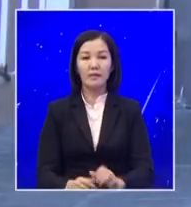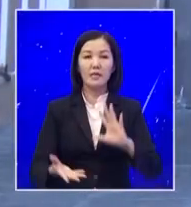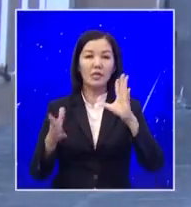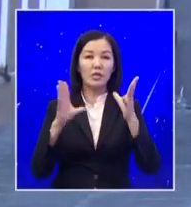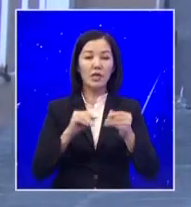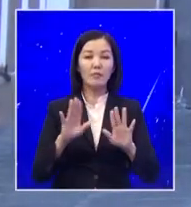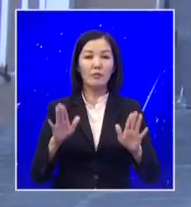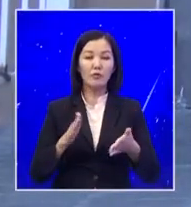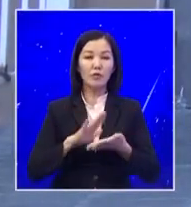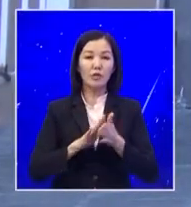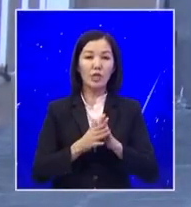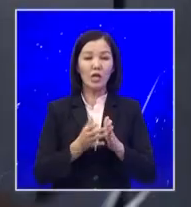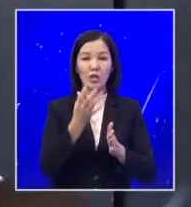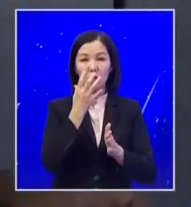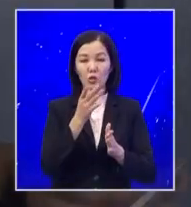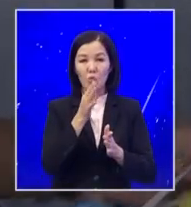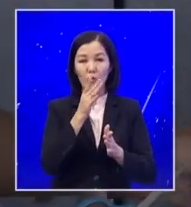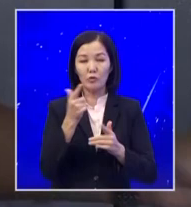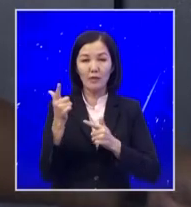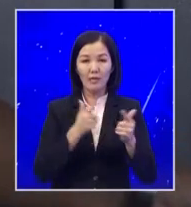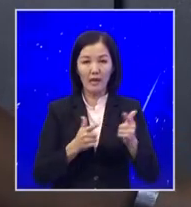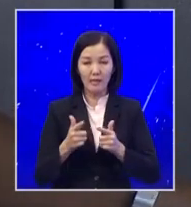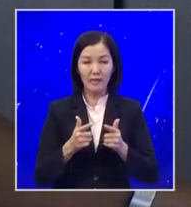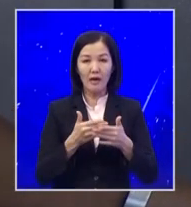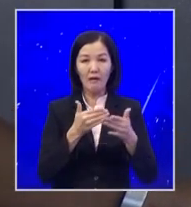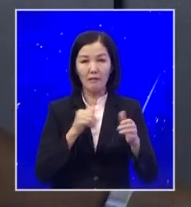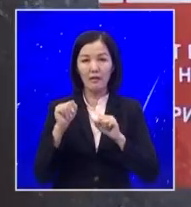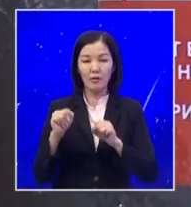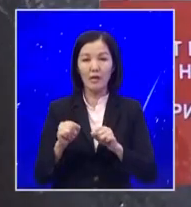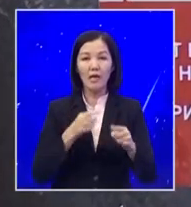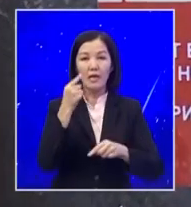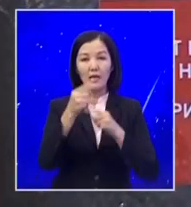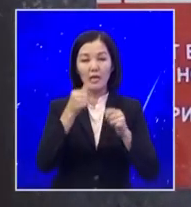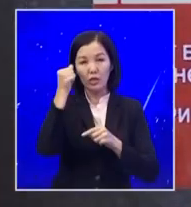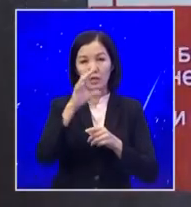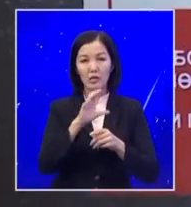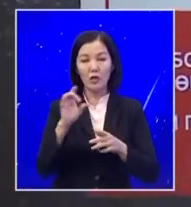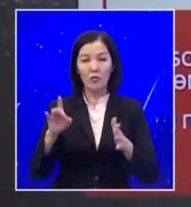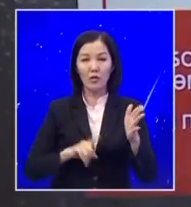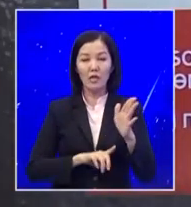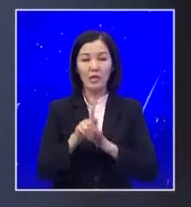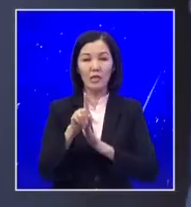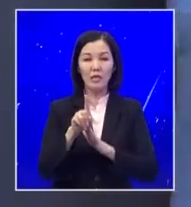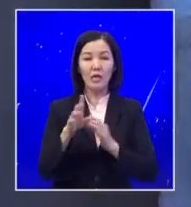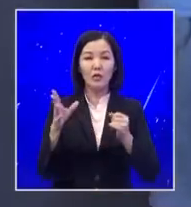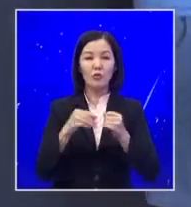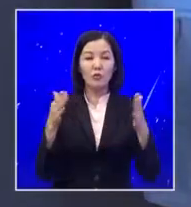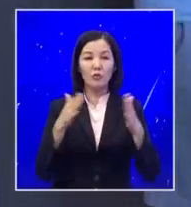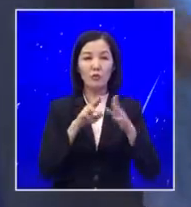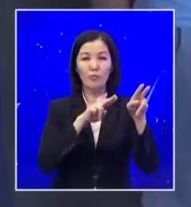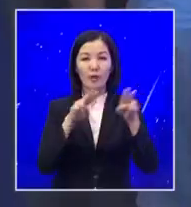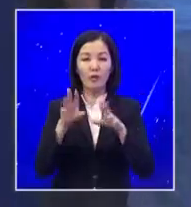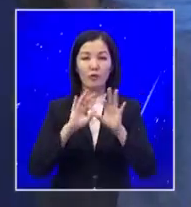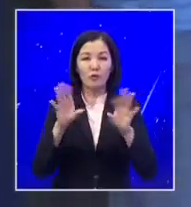Жалпы бұл төтеншеліктердің жылыту маусымына дайындық жұмыстары. Енді олар келер жылдың сәуіріне дейін тұрғын үйлерді бақылауда ұстайды. Түрлі